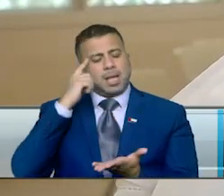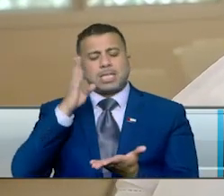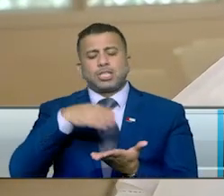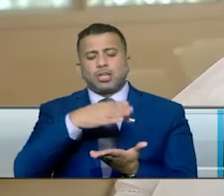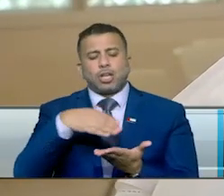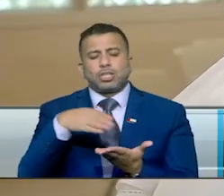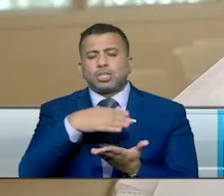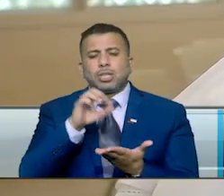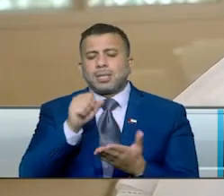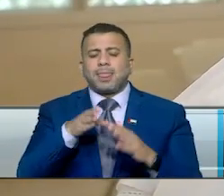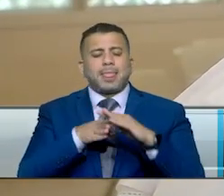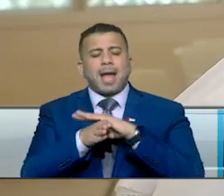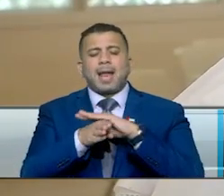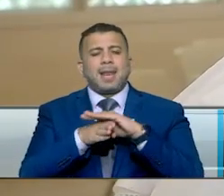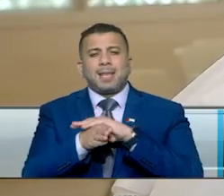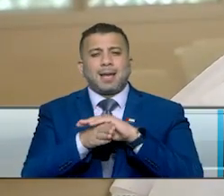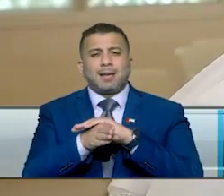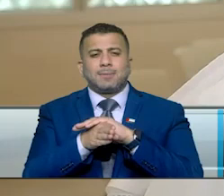استراتيجيات الداخلية